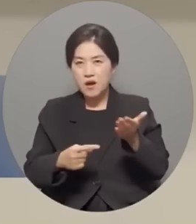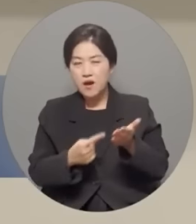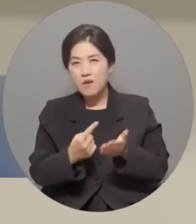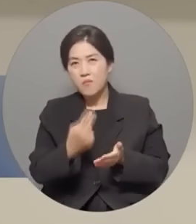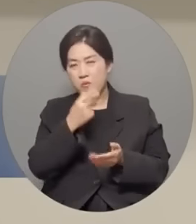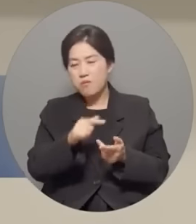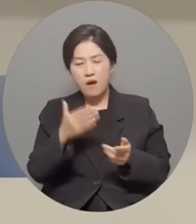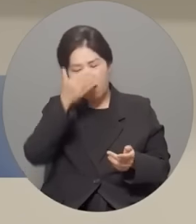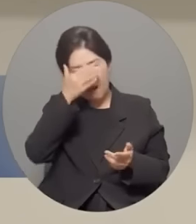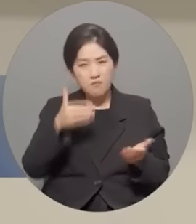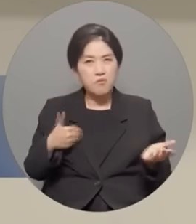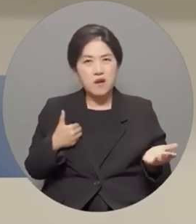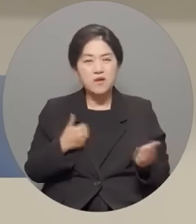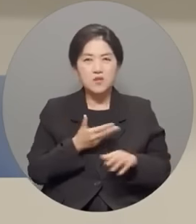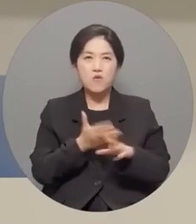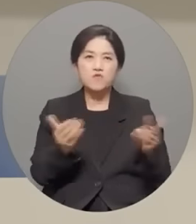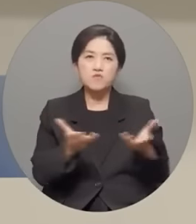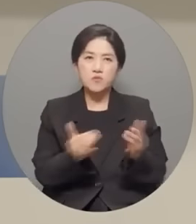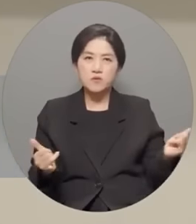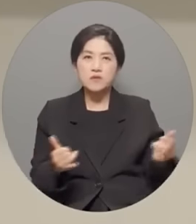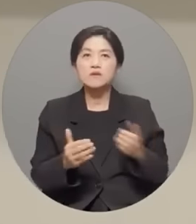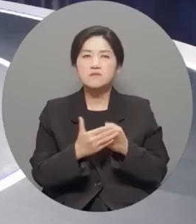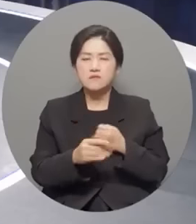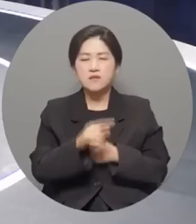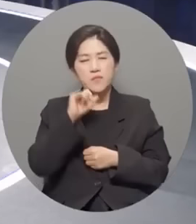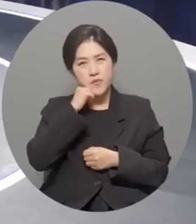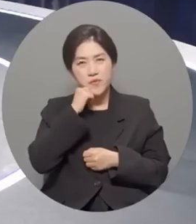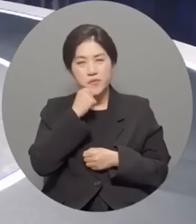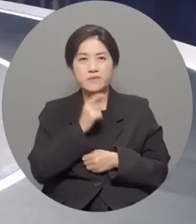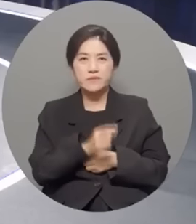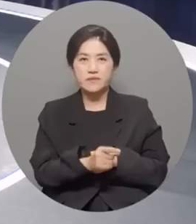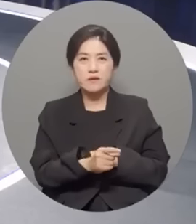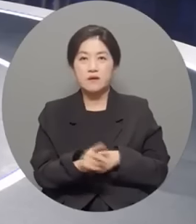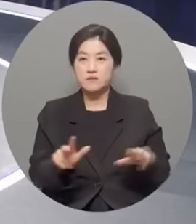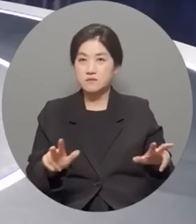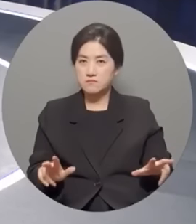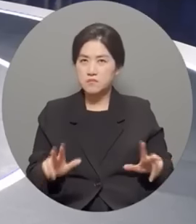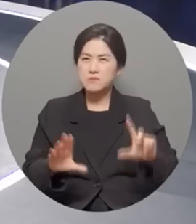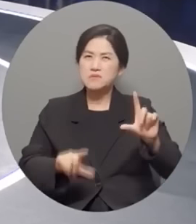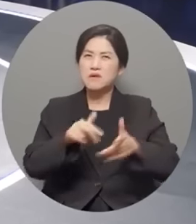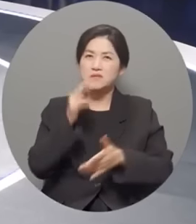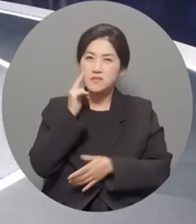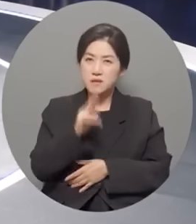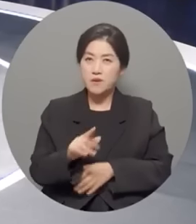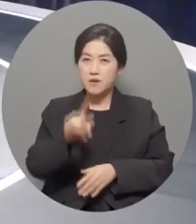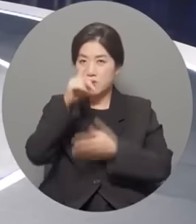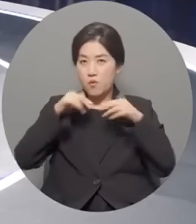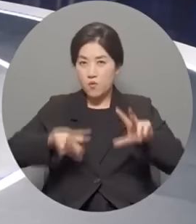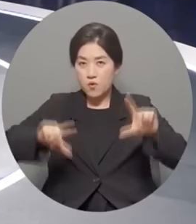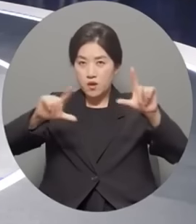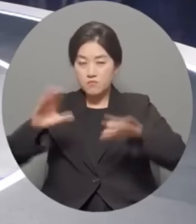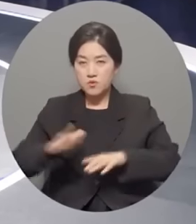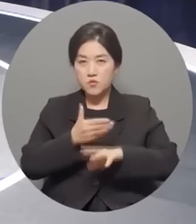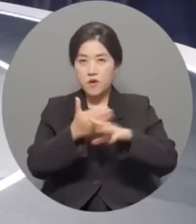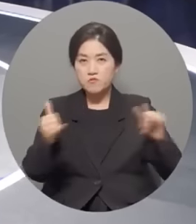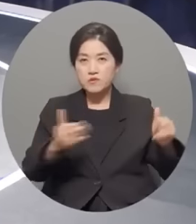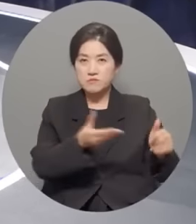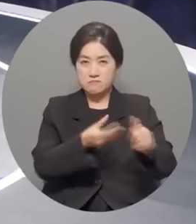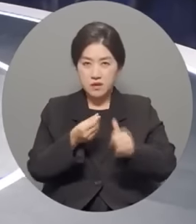경우가 많기 때문에 어려움을 겪기도 합니다 자 지금도 이런 상황인데 정부가 올해부터 외국인 인력을